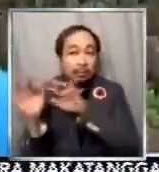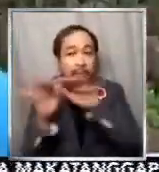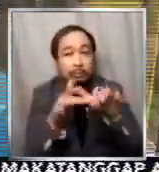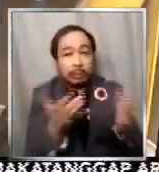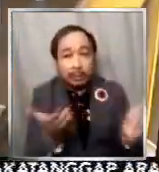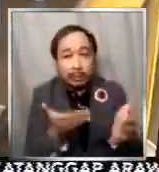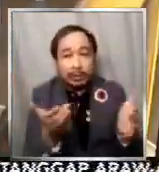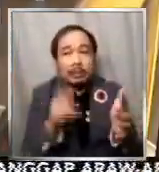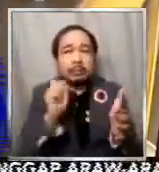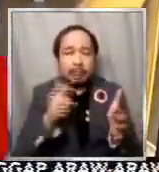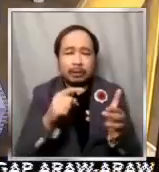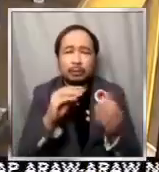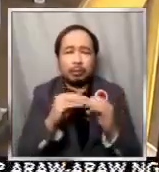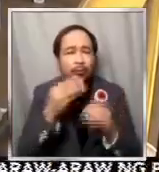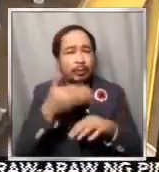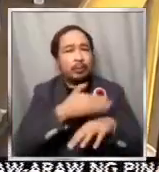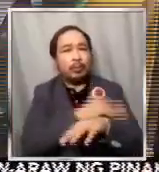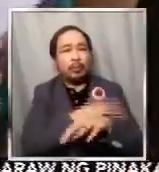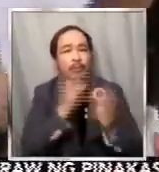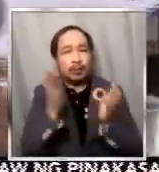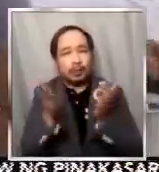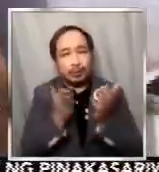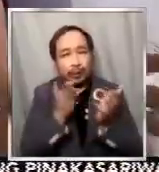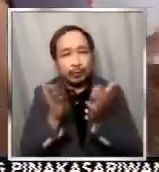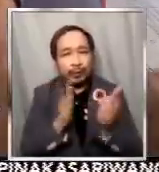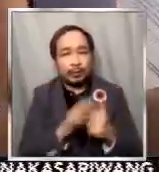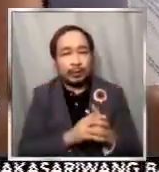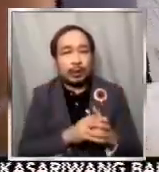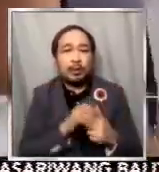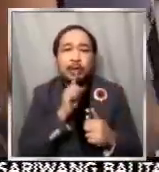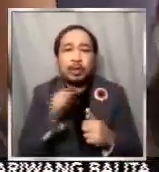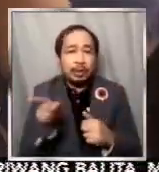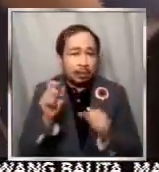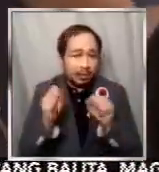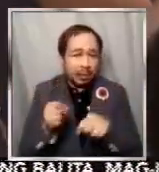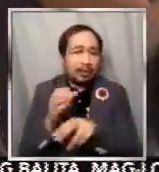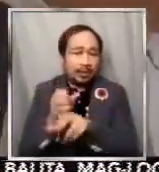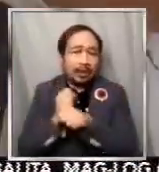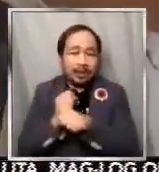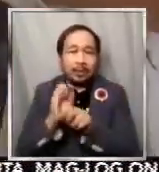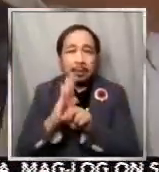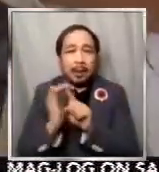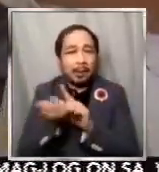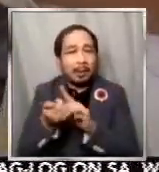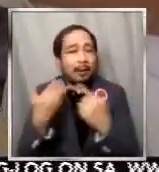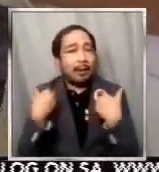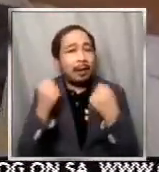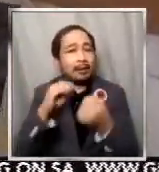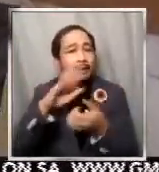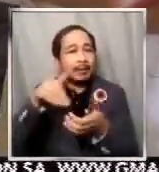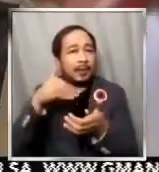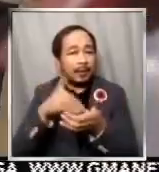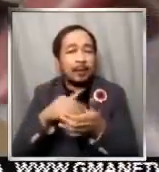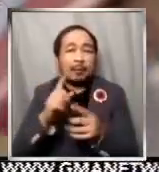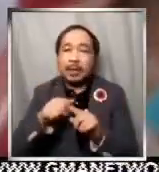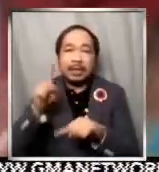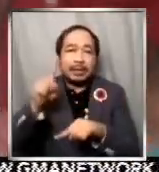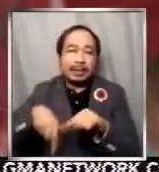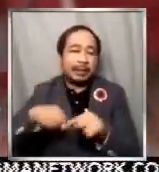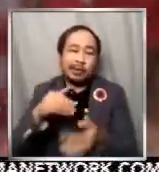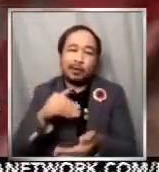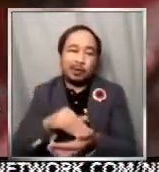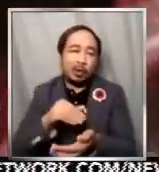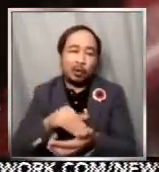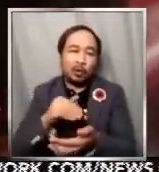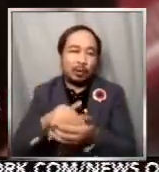yung servisyo. Kung tutuusin, pwede naman sa barangay health center na ito kunin. Hindi lang ito maasikaso ng mga doktor doon. Lahat po ng